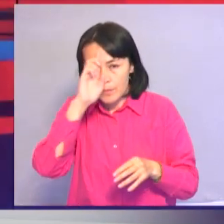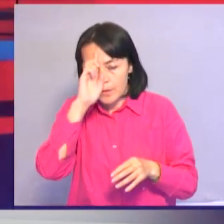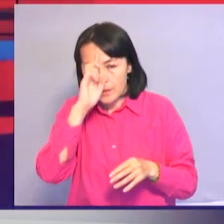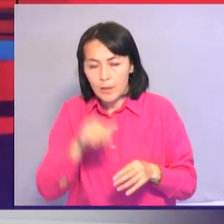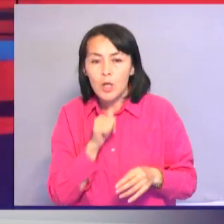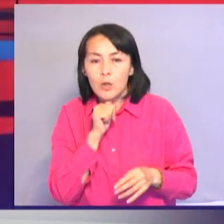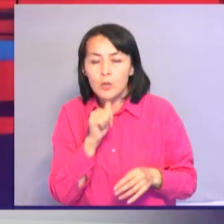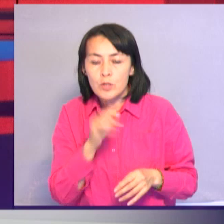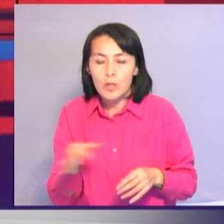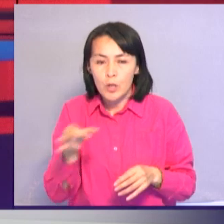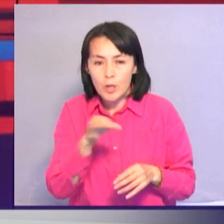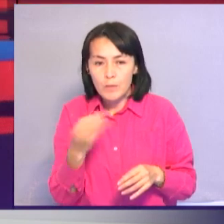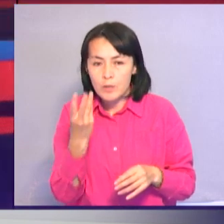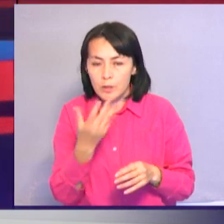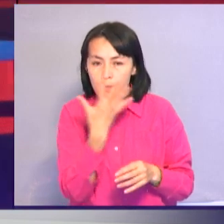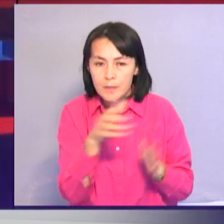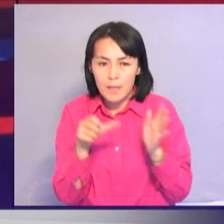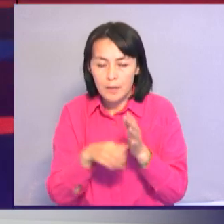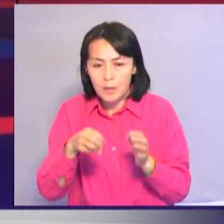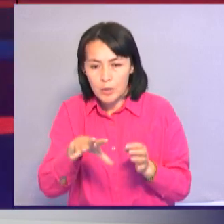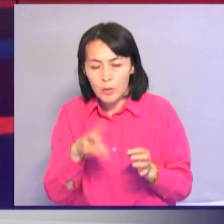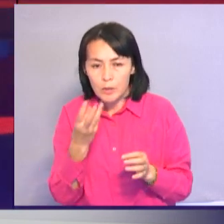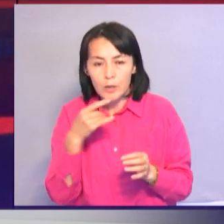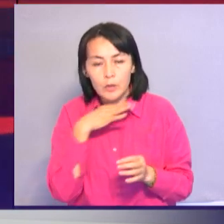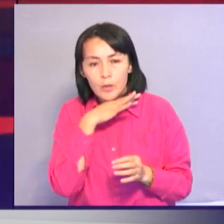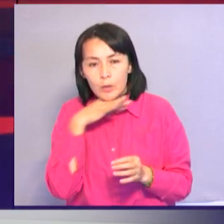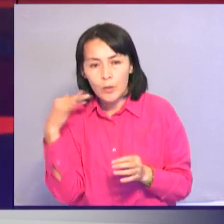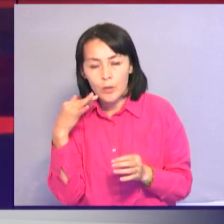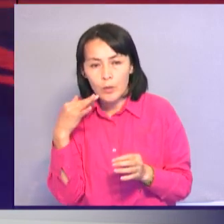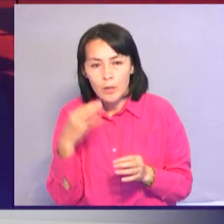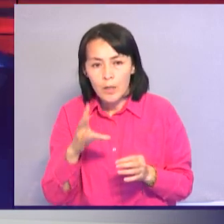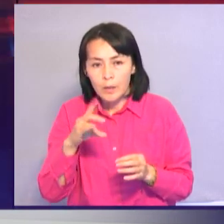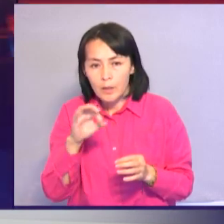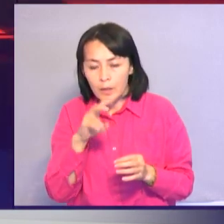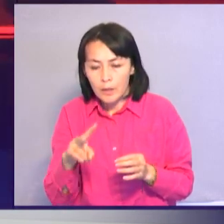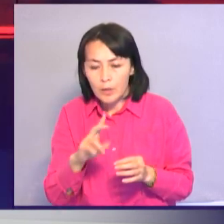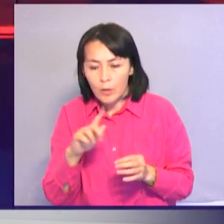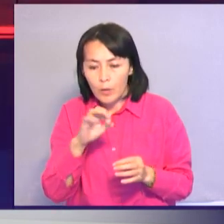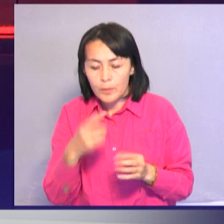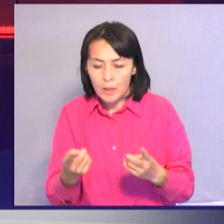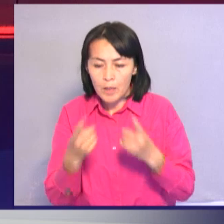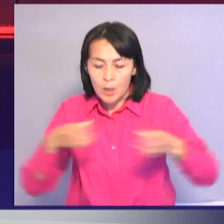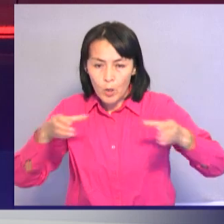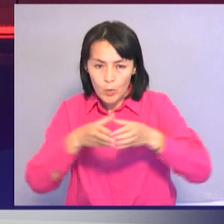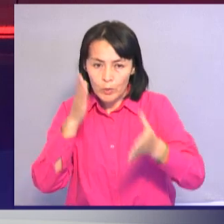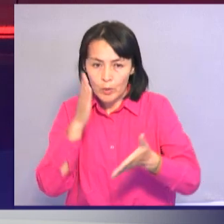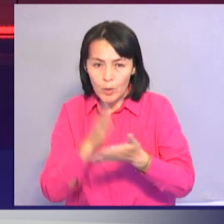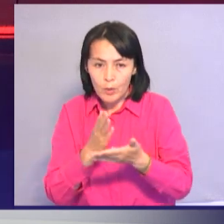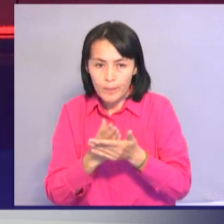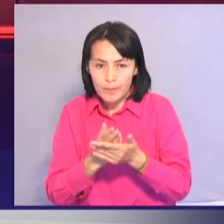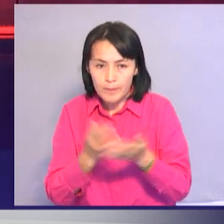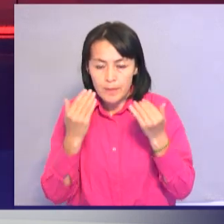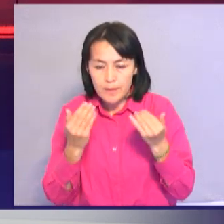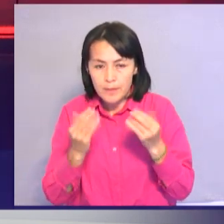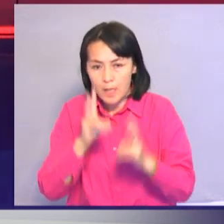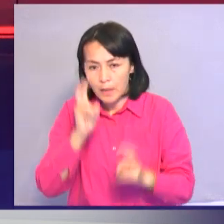Қостанай облысындағы құны 5,6 триллион теңгеден асатын никель мен кобальттардың ірі қорлары бар бірегей Шевченская